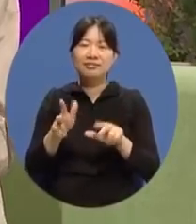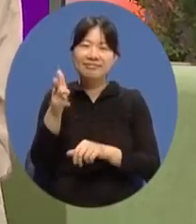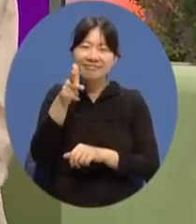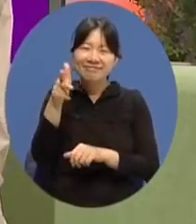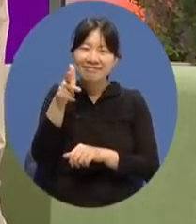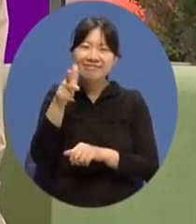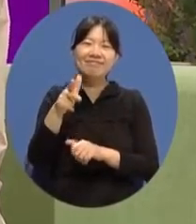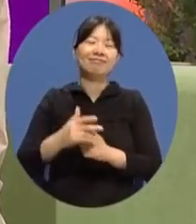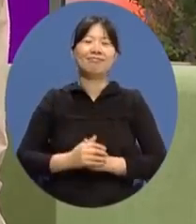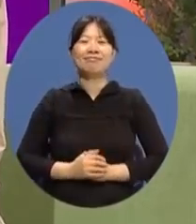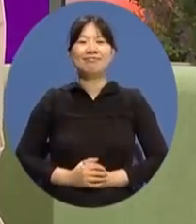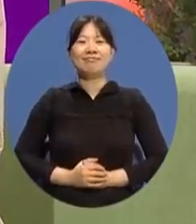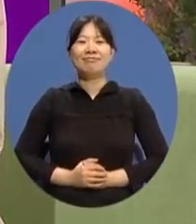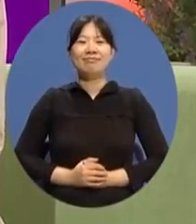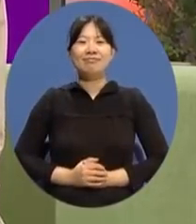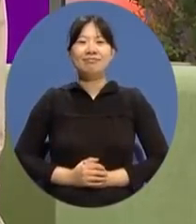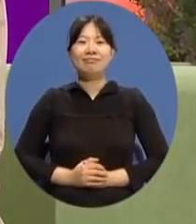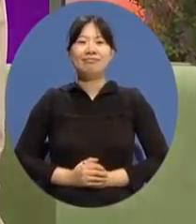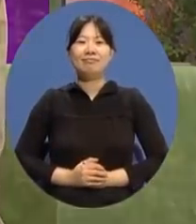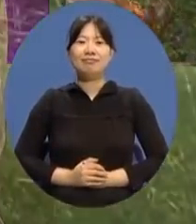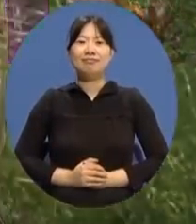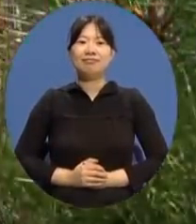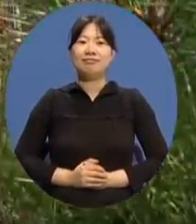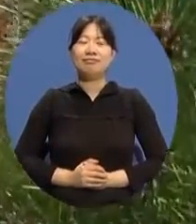일상생활을 카메라에 담아봤거든요. 함께 보시죠.